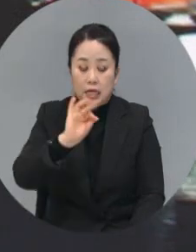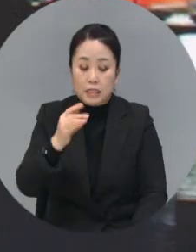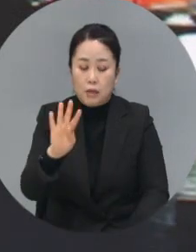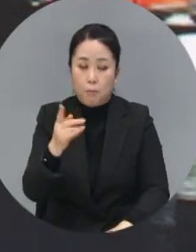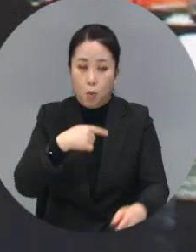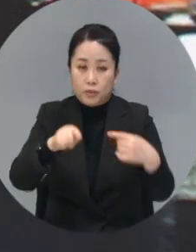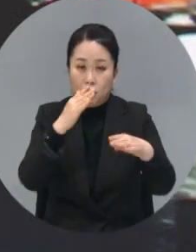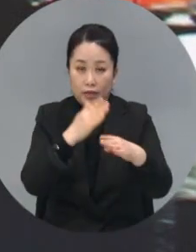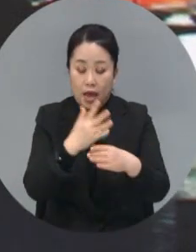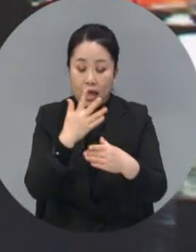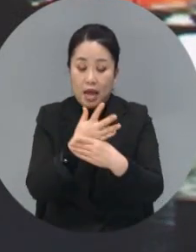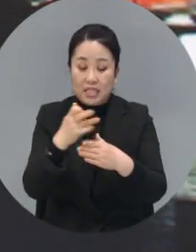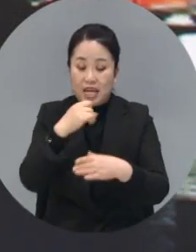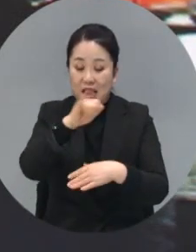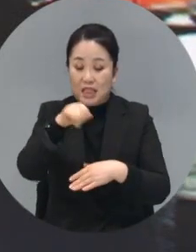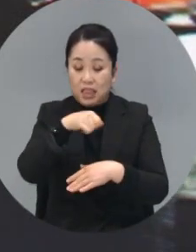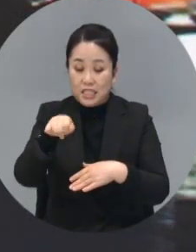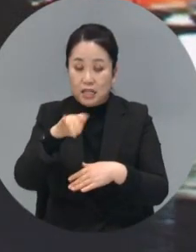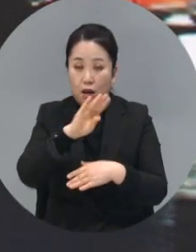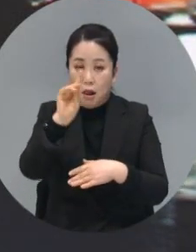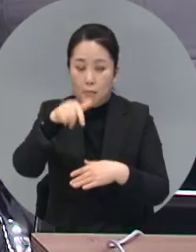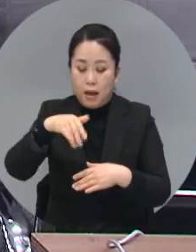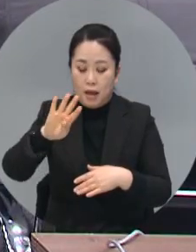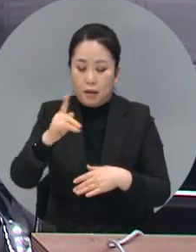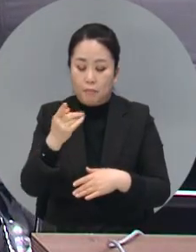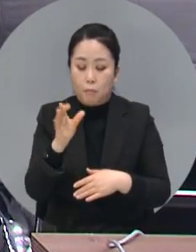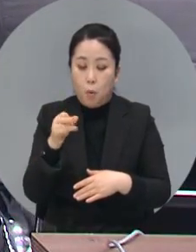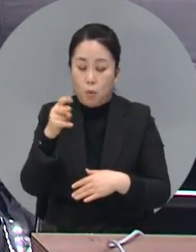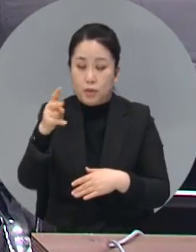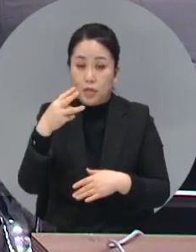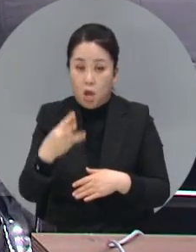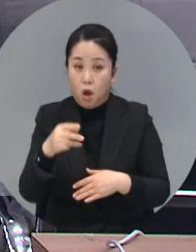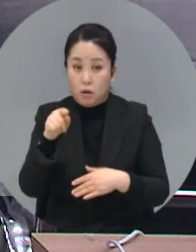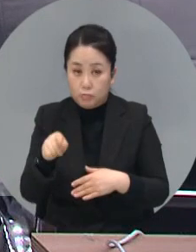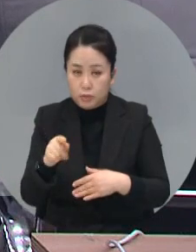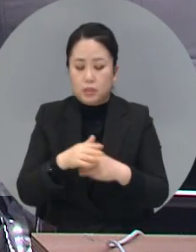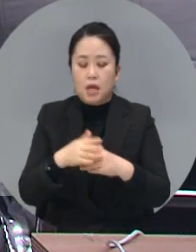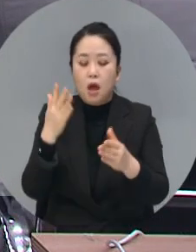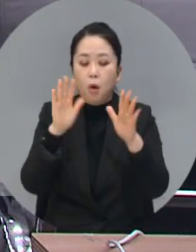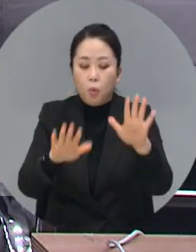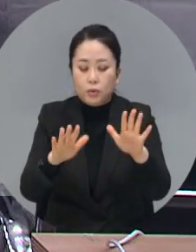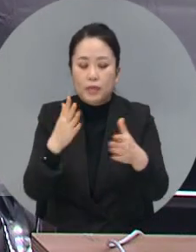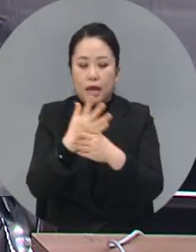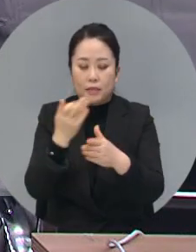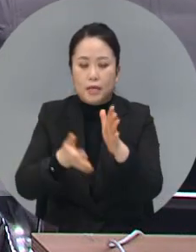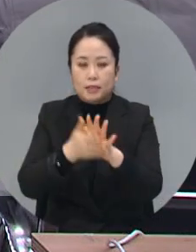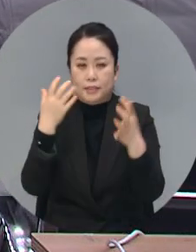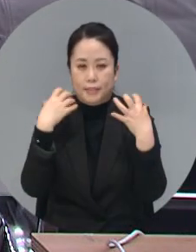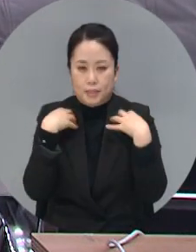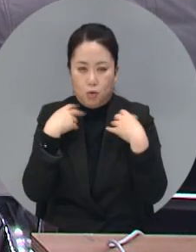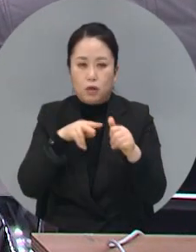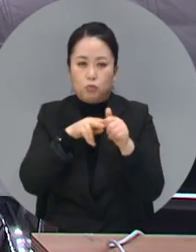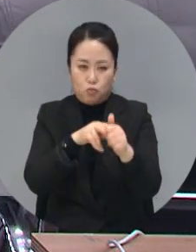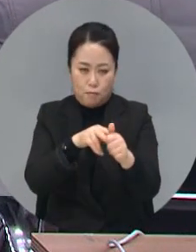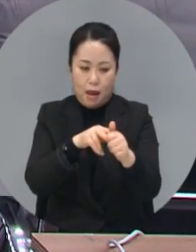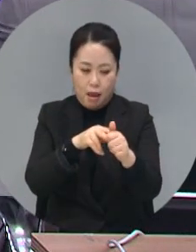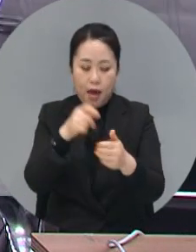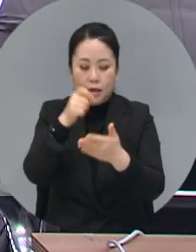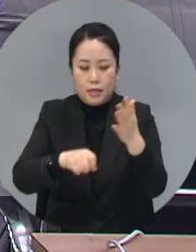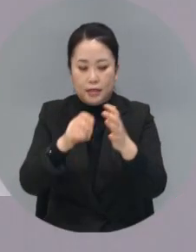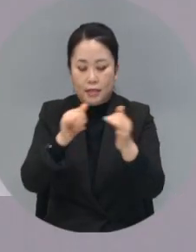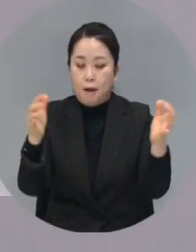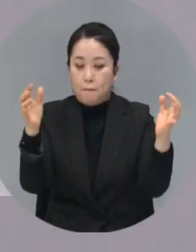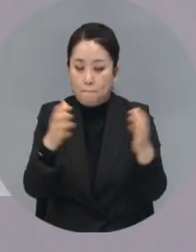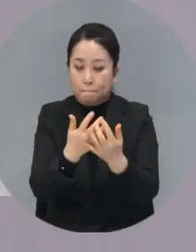진보당 양산을 박봉열 예비 후보는 오늘 양산 시청에서 총선 출마 기자 회견을 갖고 낡은 정치를